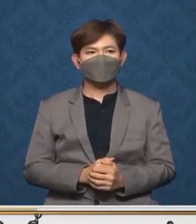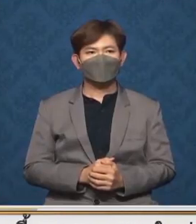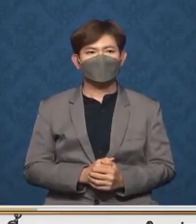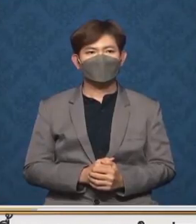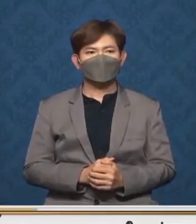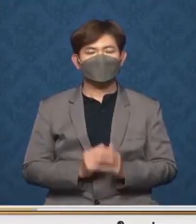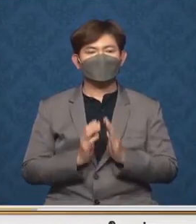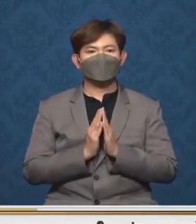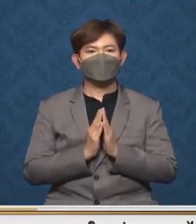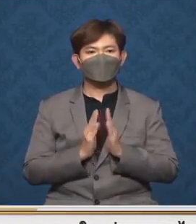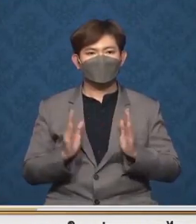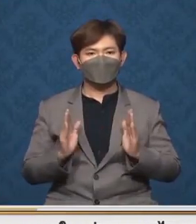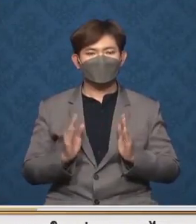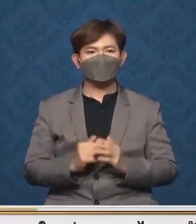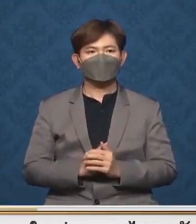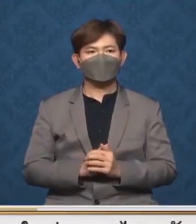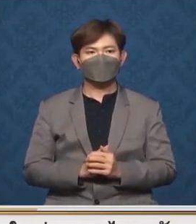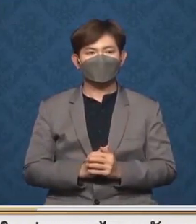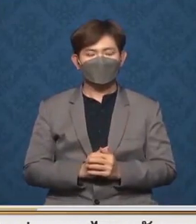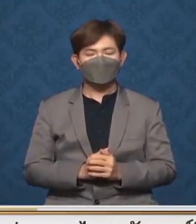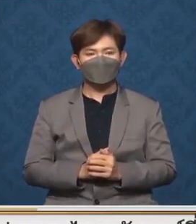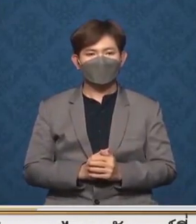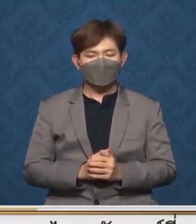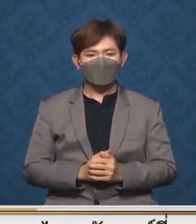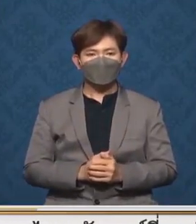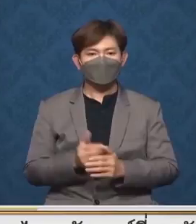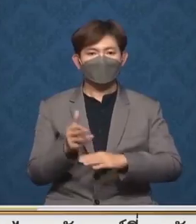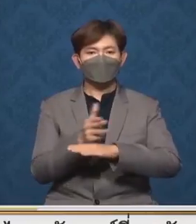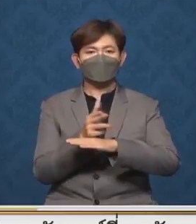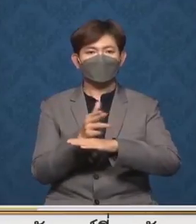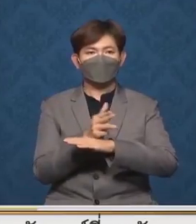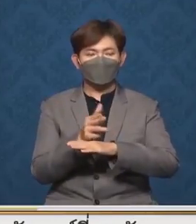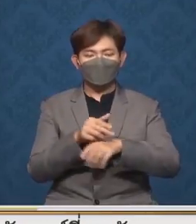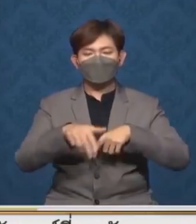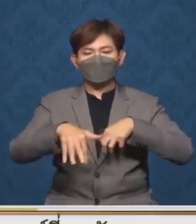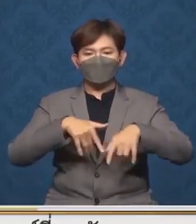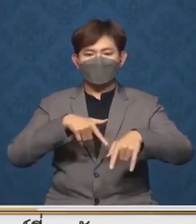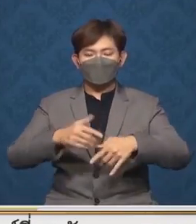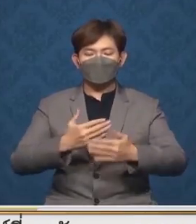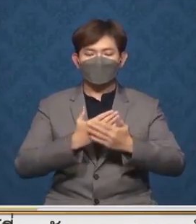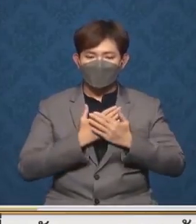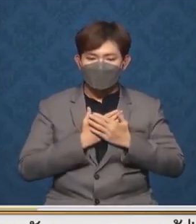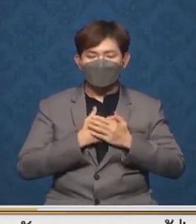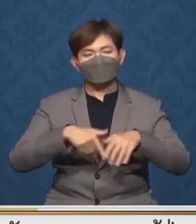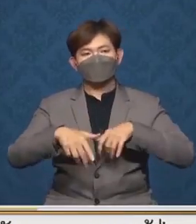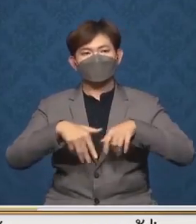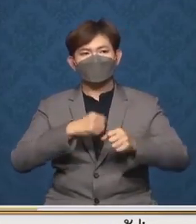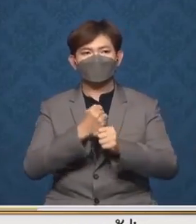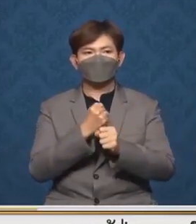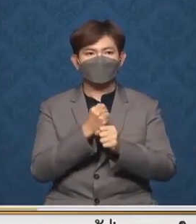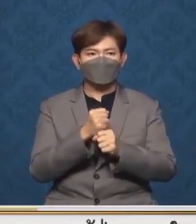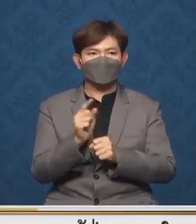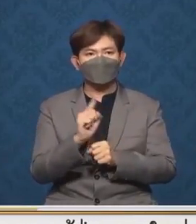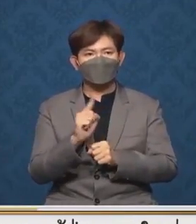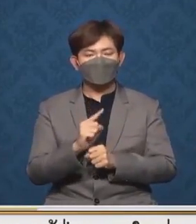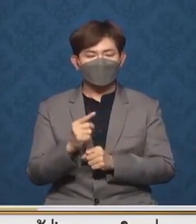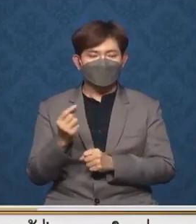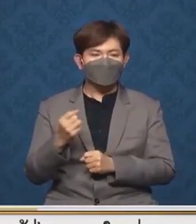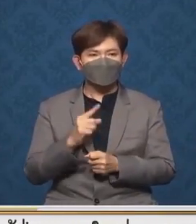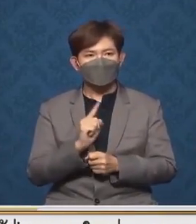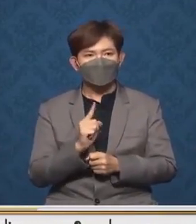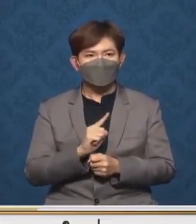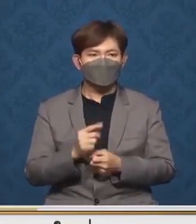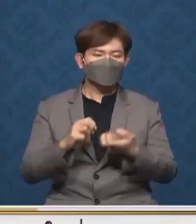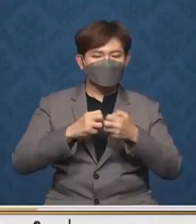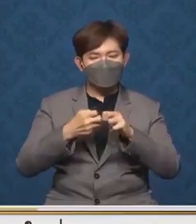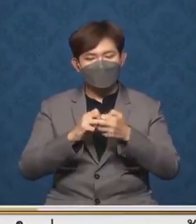ขอบพระคุณนะครับก็เป็นเรื่องดีๆที่ประชาชนที่ต่างฝ่ายต่างก็รักประชาชนทั้งคู่นะครับก็ต้องฟังซึ่งกันและกันนะครับอะไรที่